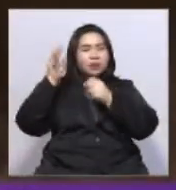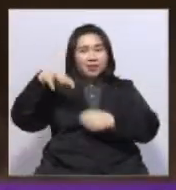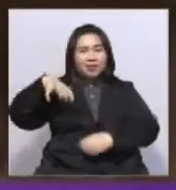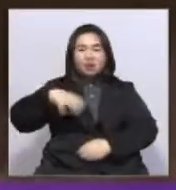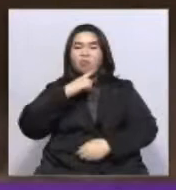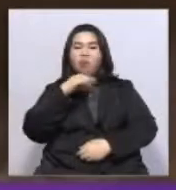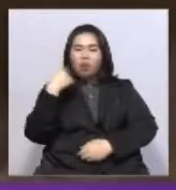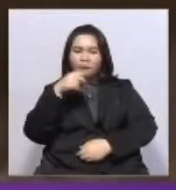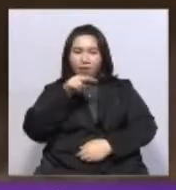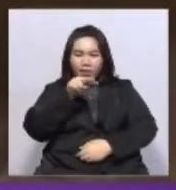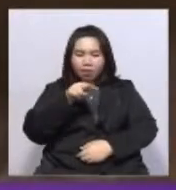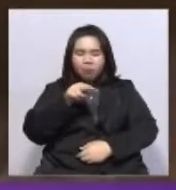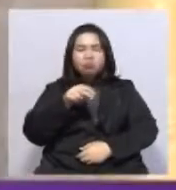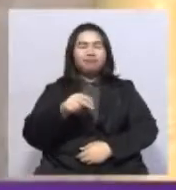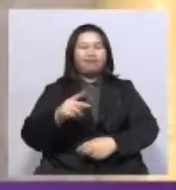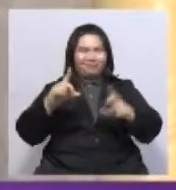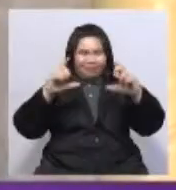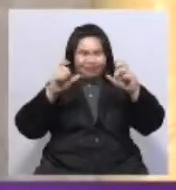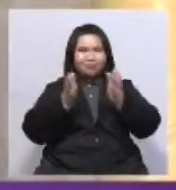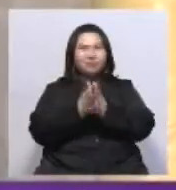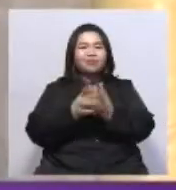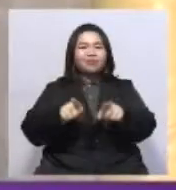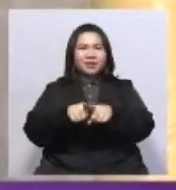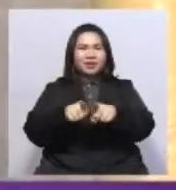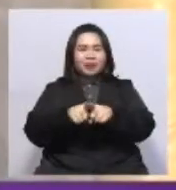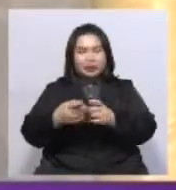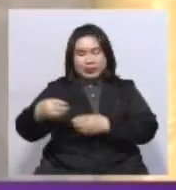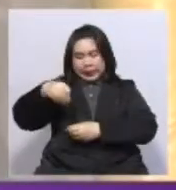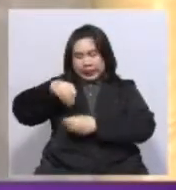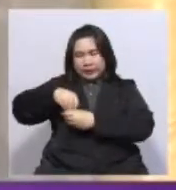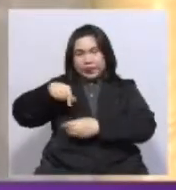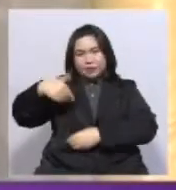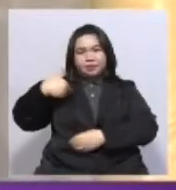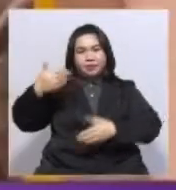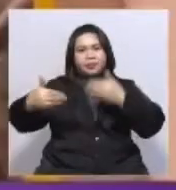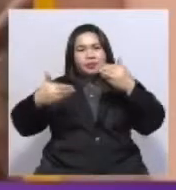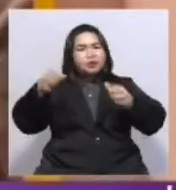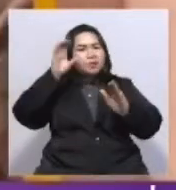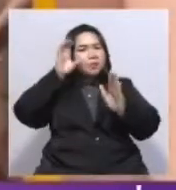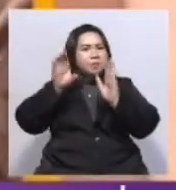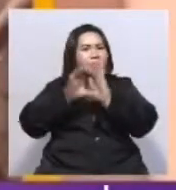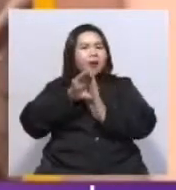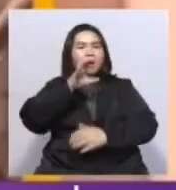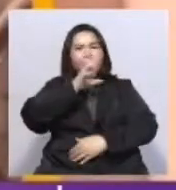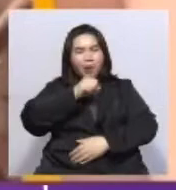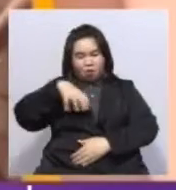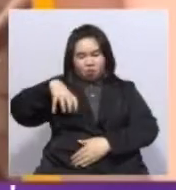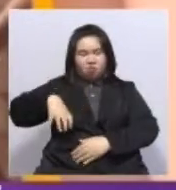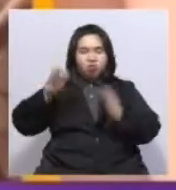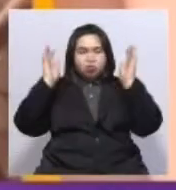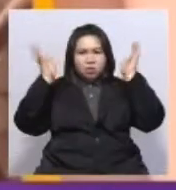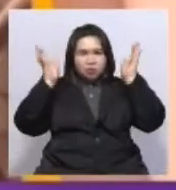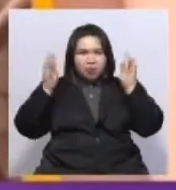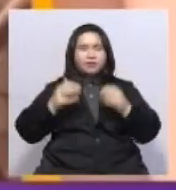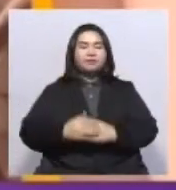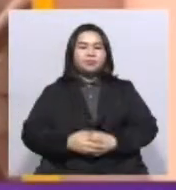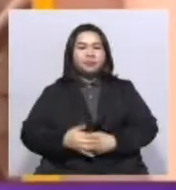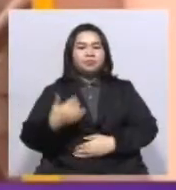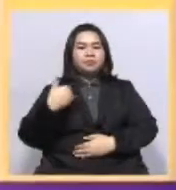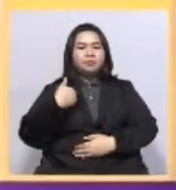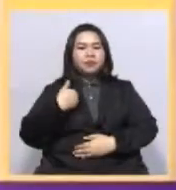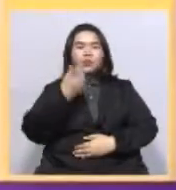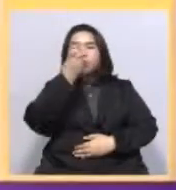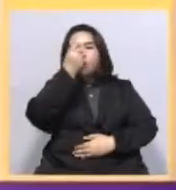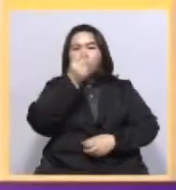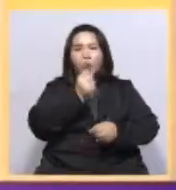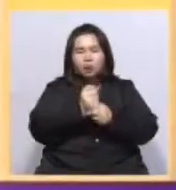ใครผ่านมาเป็นต้องแวะถ่ายภาพเช่นเดียวกับด้านในที่จัดแสดงภาพถ่ายเก่าของกรมประชาสัมพันธ์และมีการจำลองห้